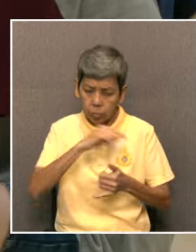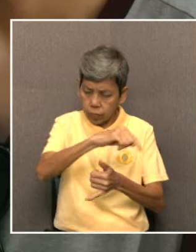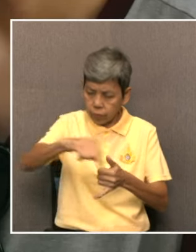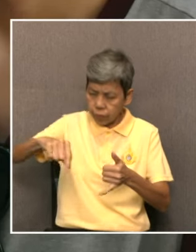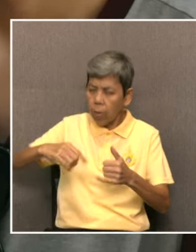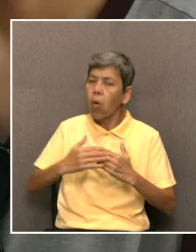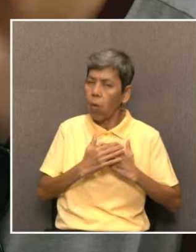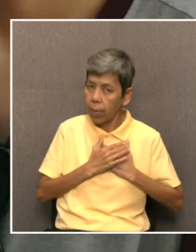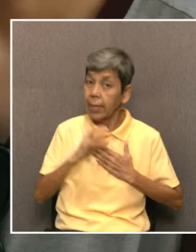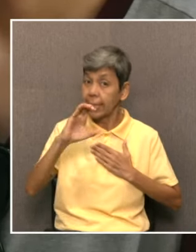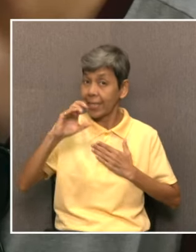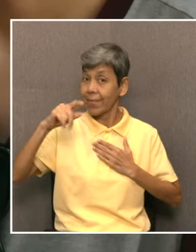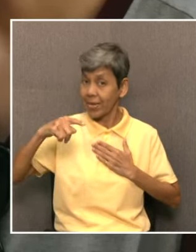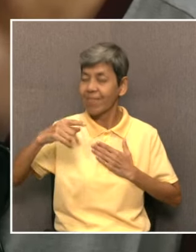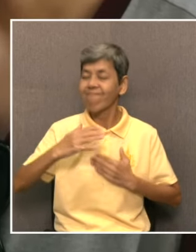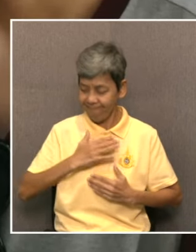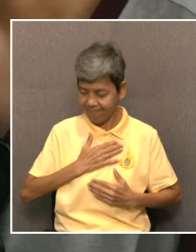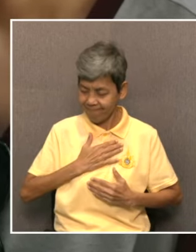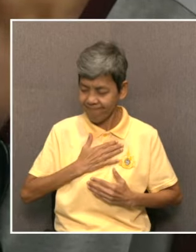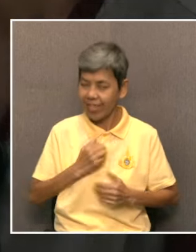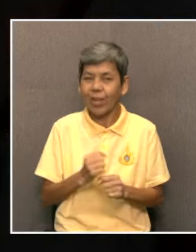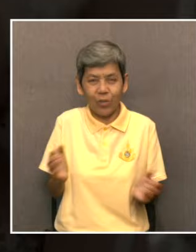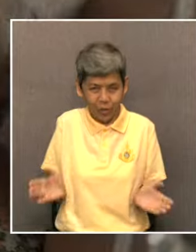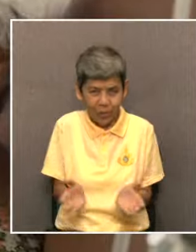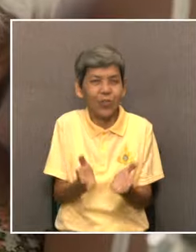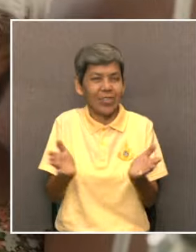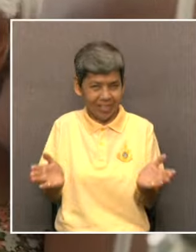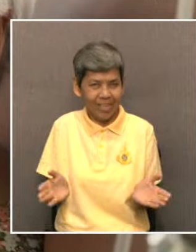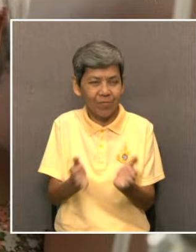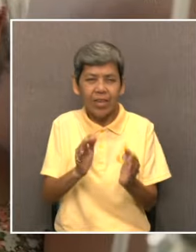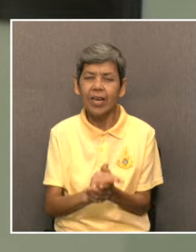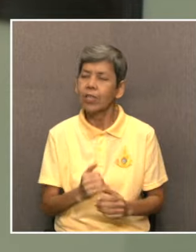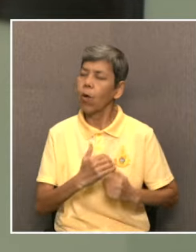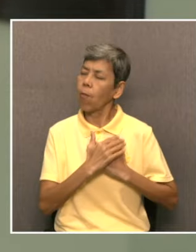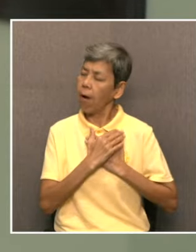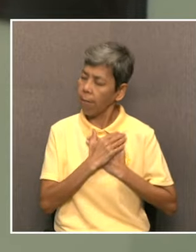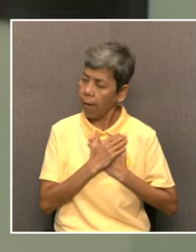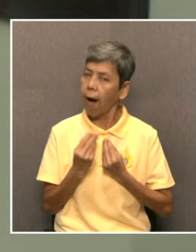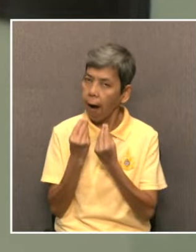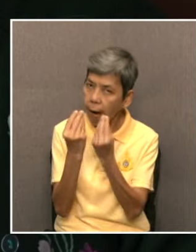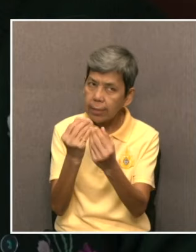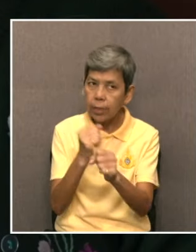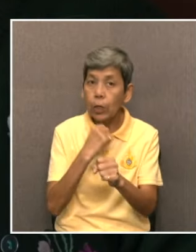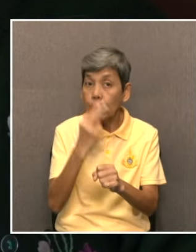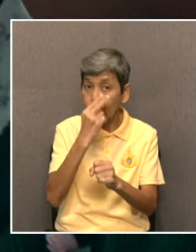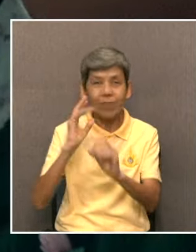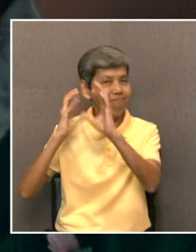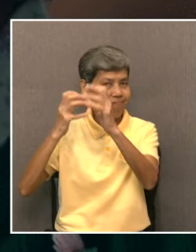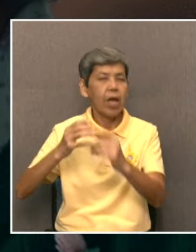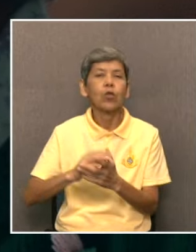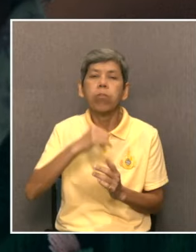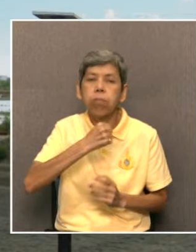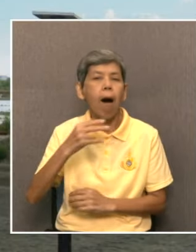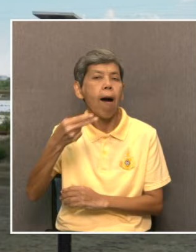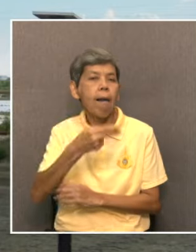ง CP จึงขอร่วมเป็นส่วนหนึ่งในการส่งเสริมค่านิยมแห่งความกตัญญูผ่านการชมภาพยนตร์หลานม่า